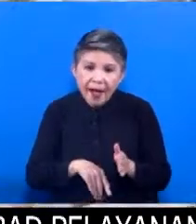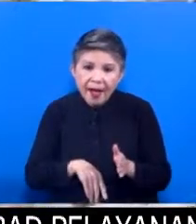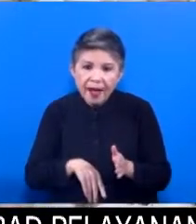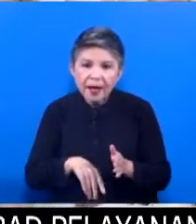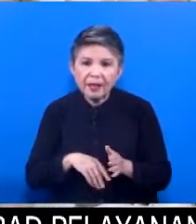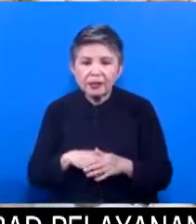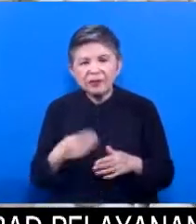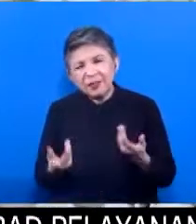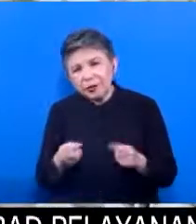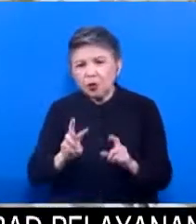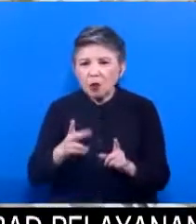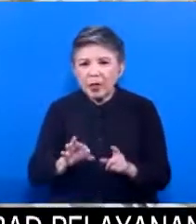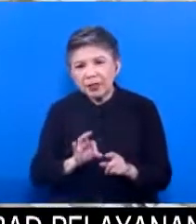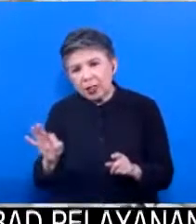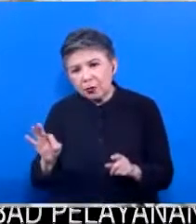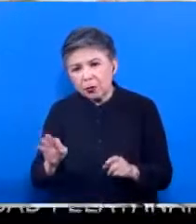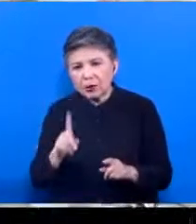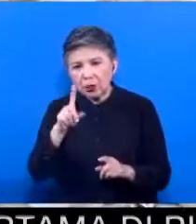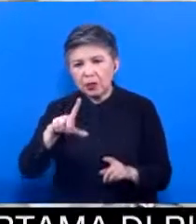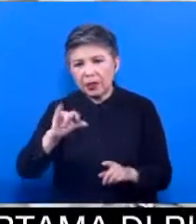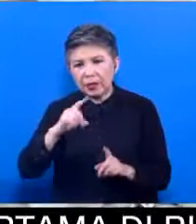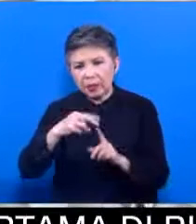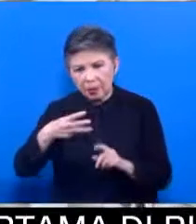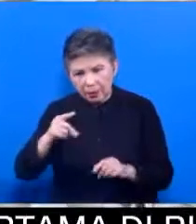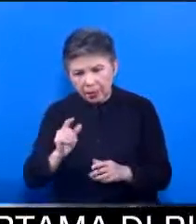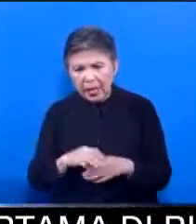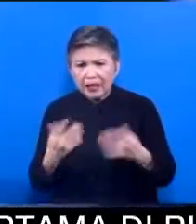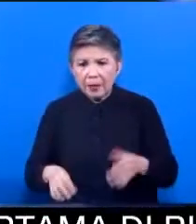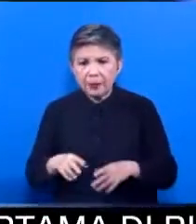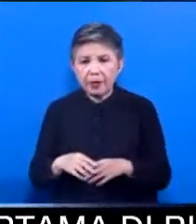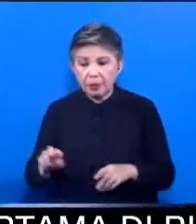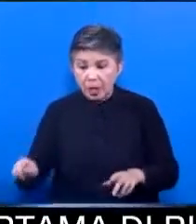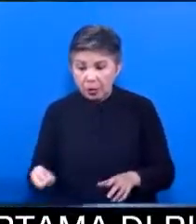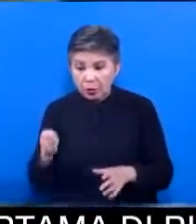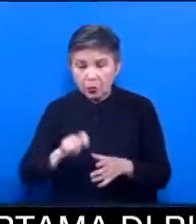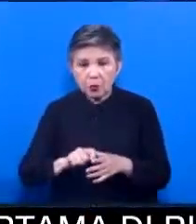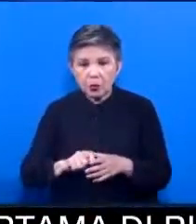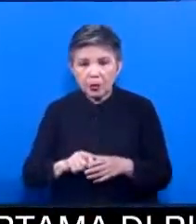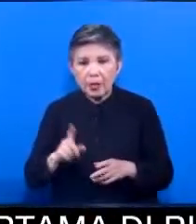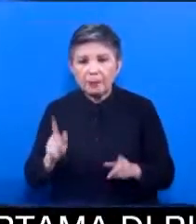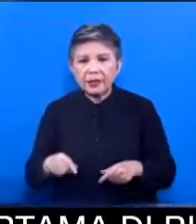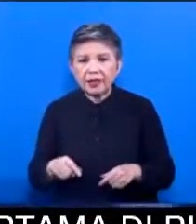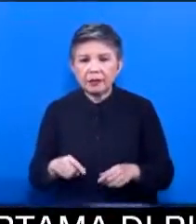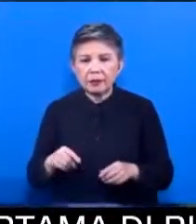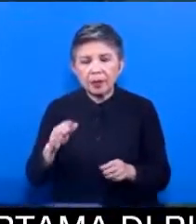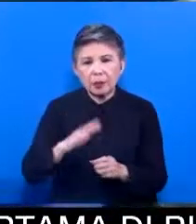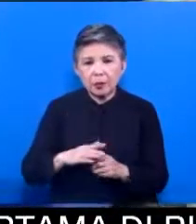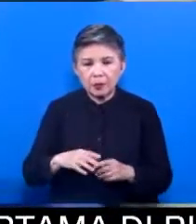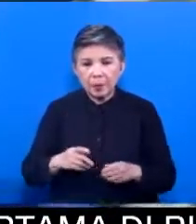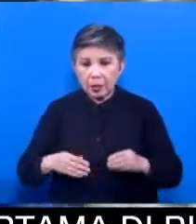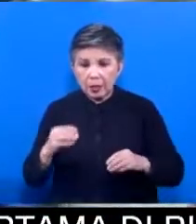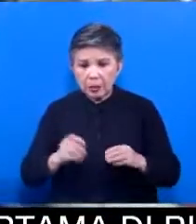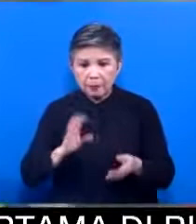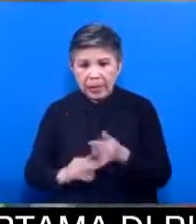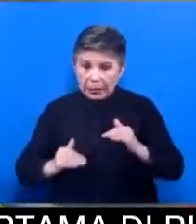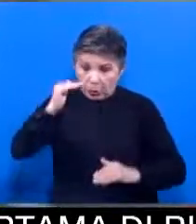berada di kisaran Rp12.000 per liter. Namun harga minyak curah sendiri sangat mudah terkena dampak, baik dari faktor kenaikan harga